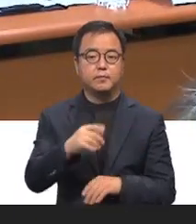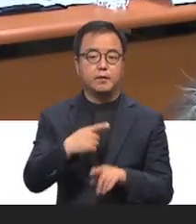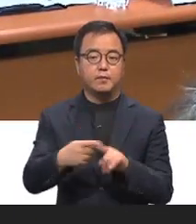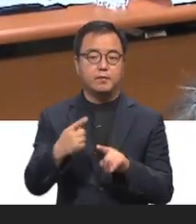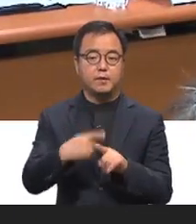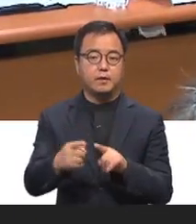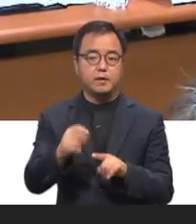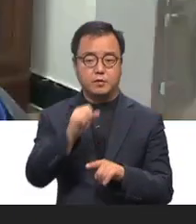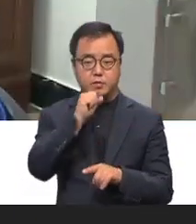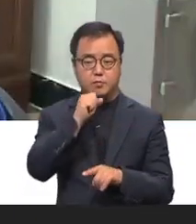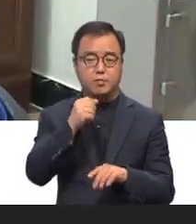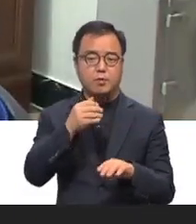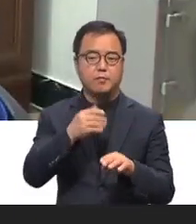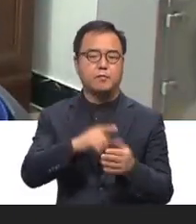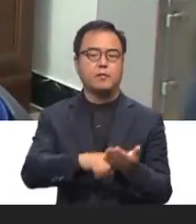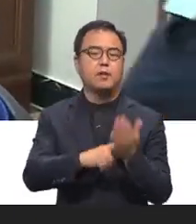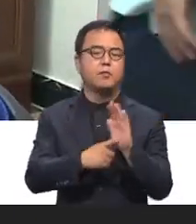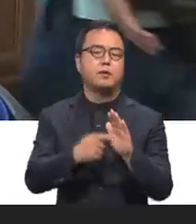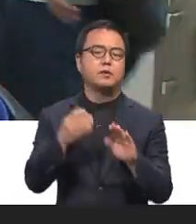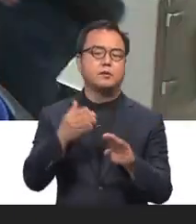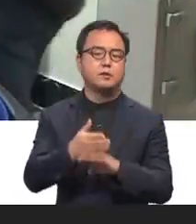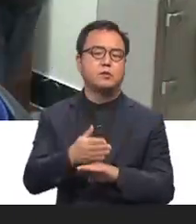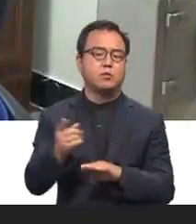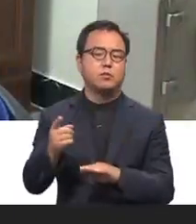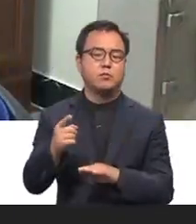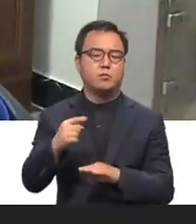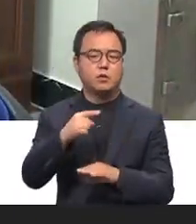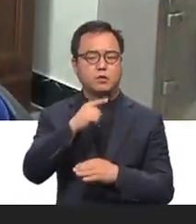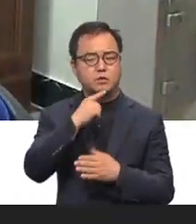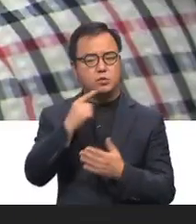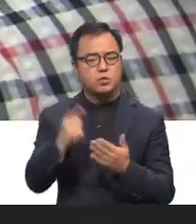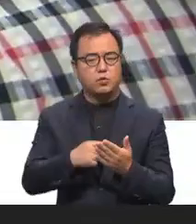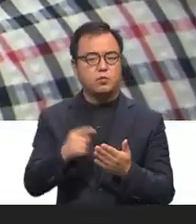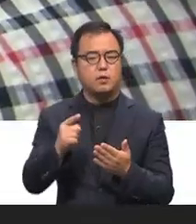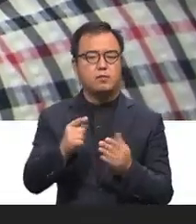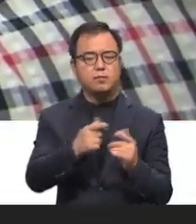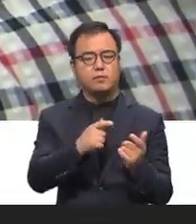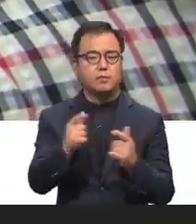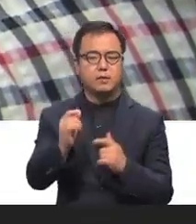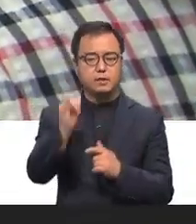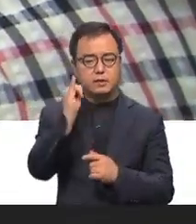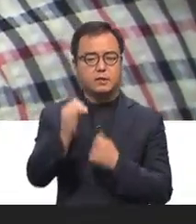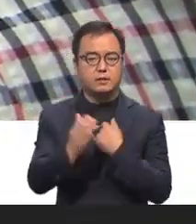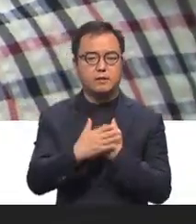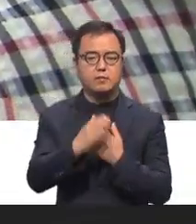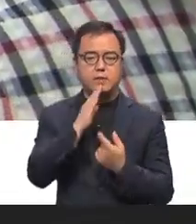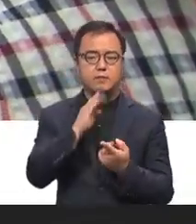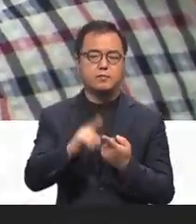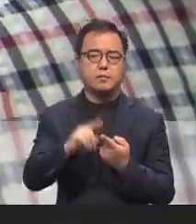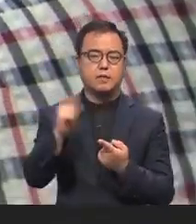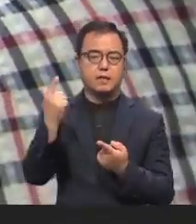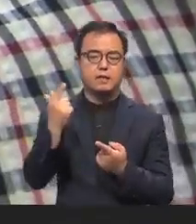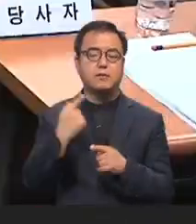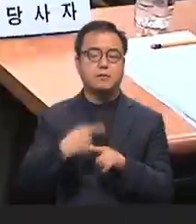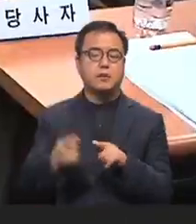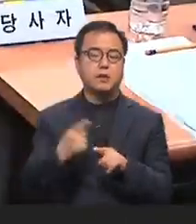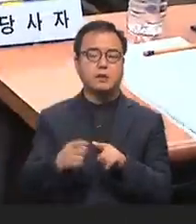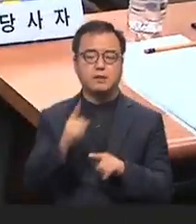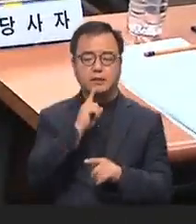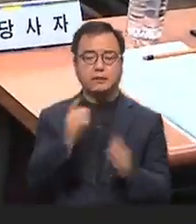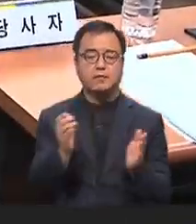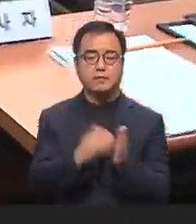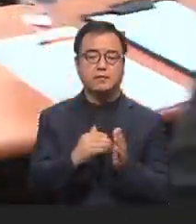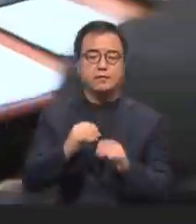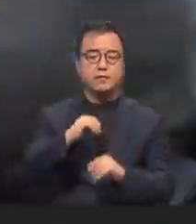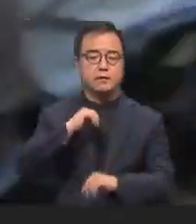지표가 늦게 공개되고 자사고에 불리한 지표가 있는 등 평가가 부당하게 이루어졌다는 주장을 한 것으로 알려졌습니다. 또 자사고